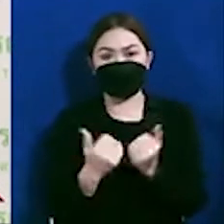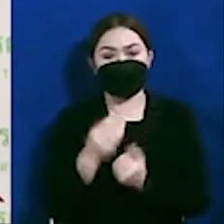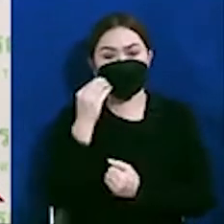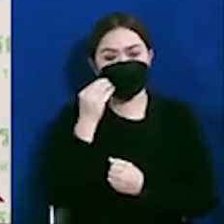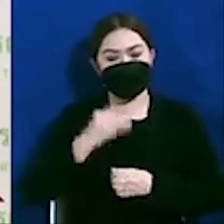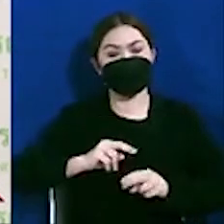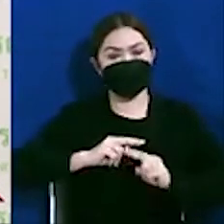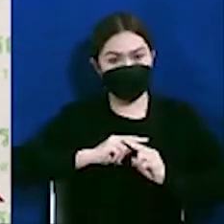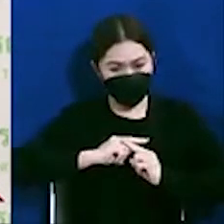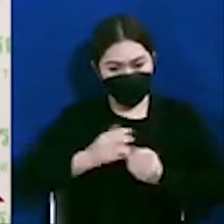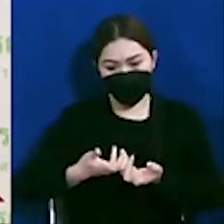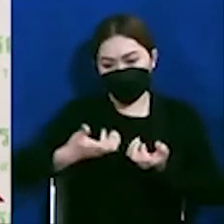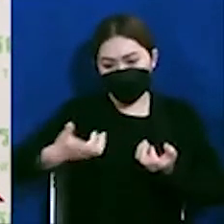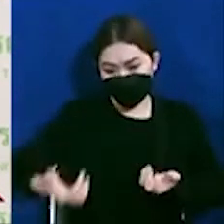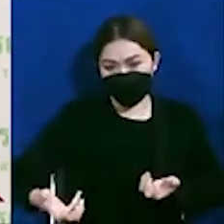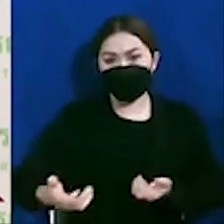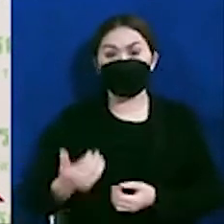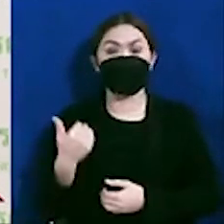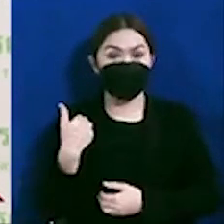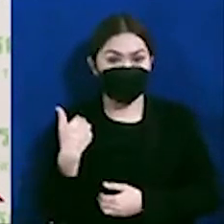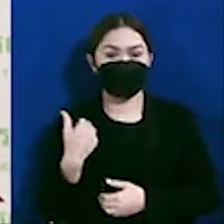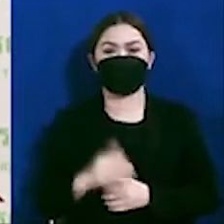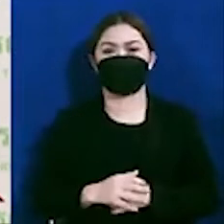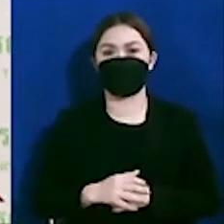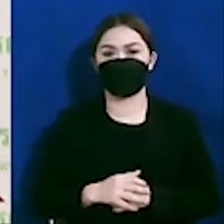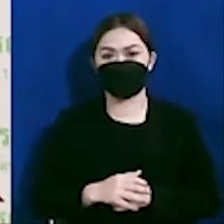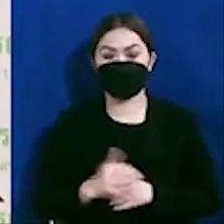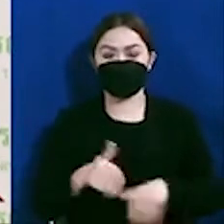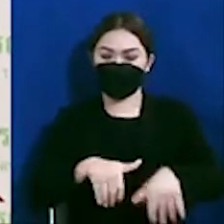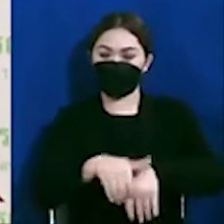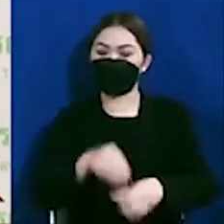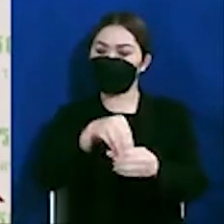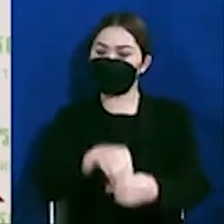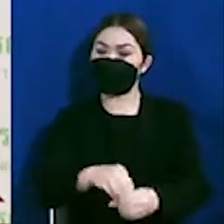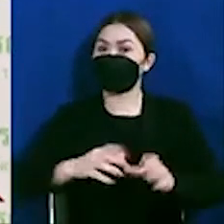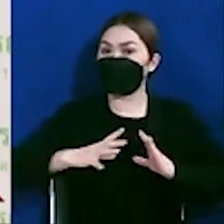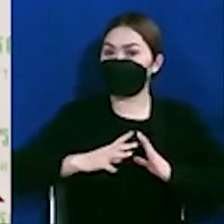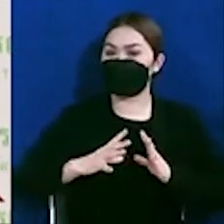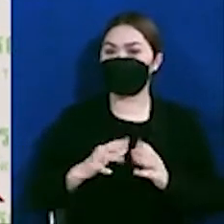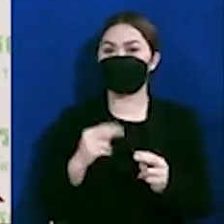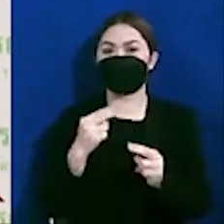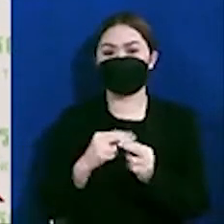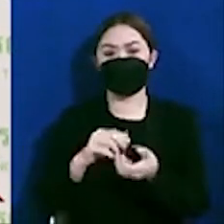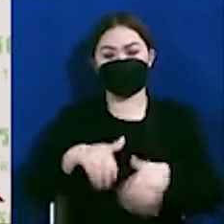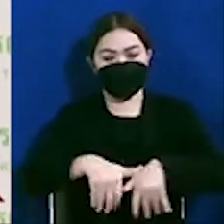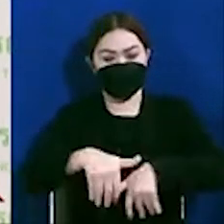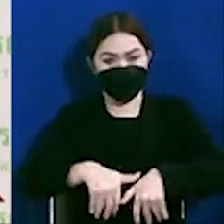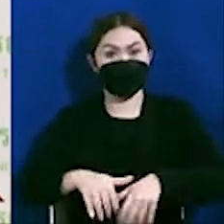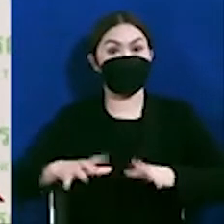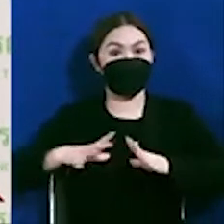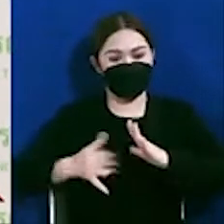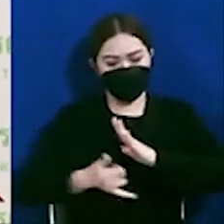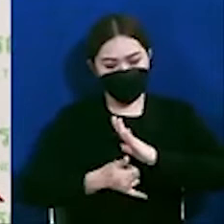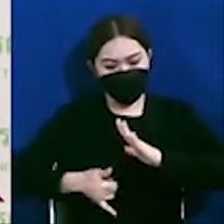แยกตัวที่บ้านที่เรียกว่าโฮม isolationและการกับตัวในชุมชนครับที่เรียกว่า communityisolation